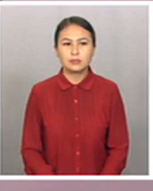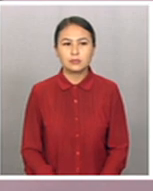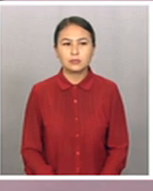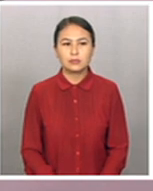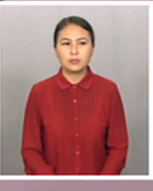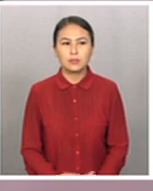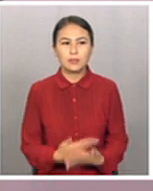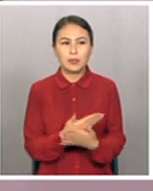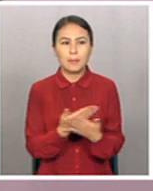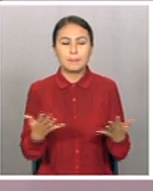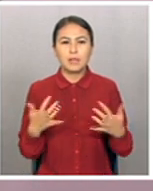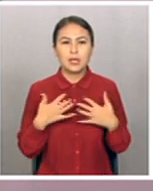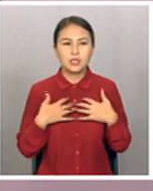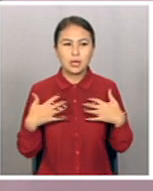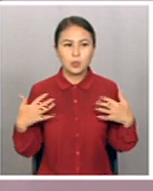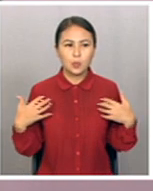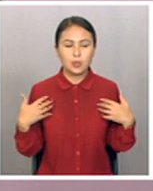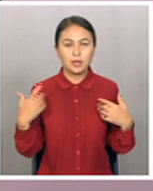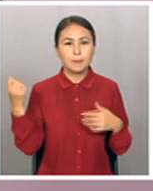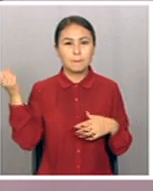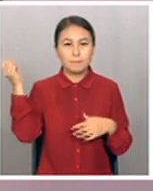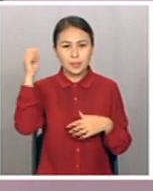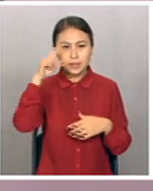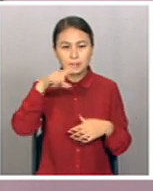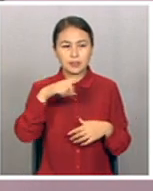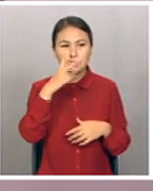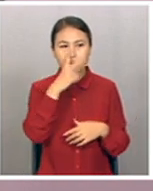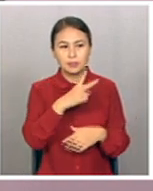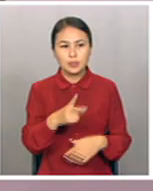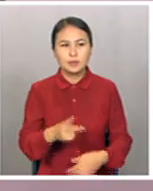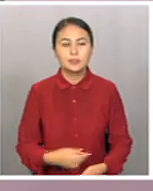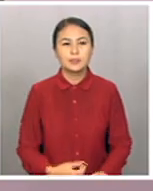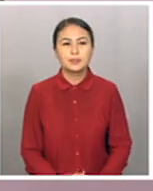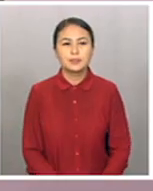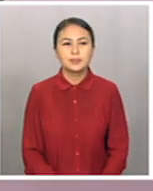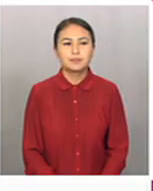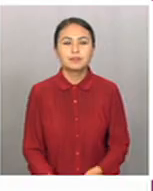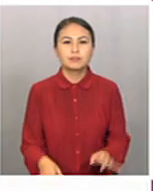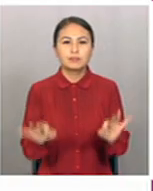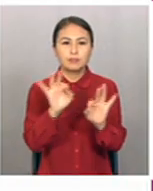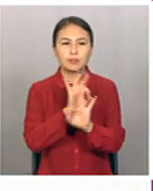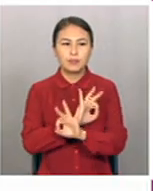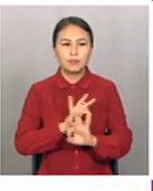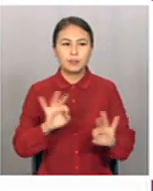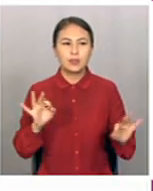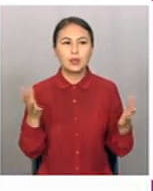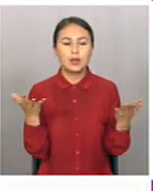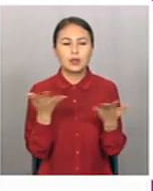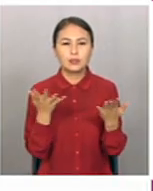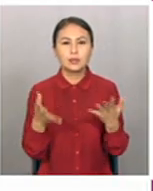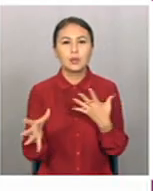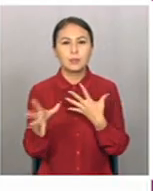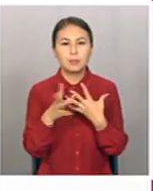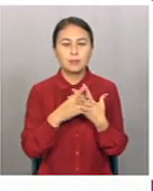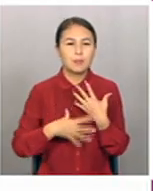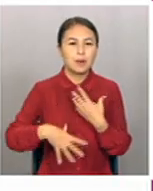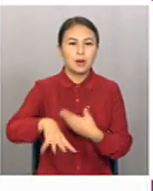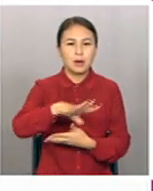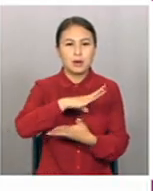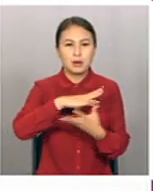Мына жануарларды білесіңдер ме, балалар? Тамаша, қане онда бәріміз бірге